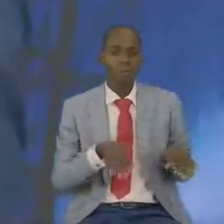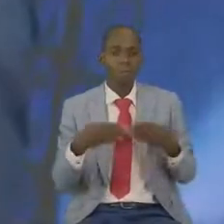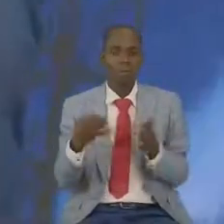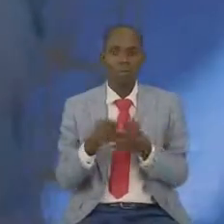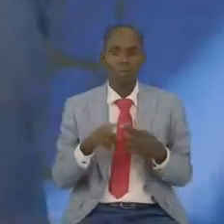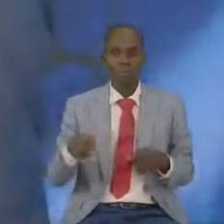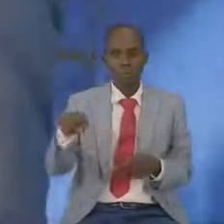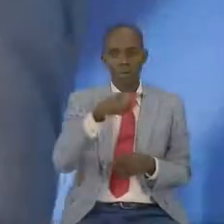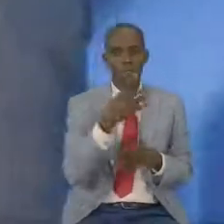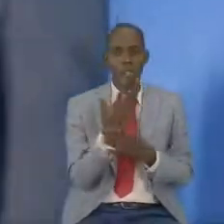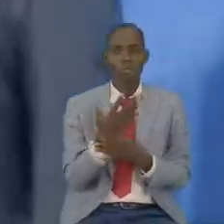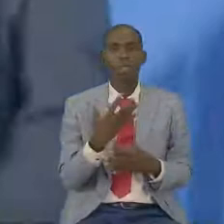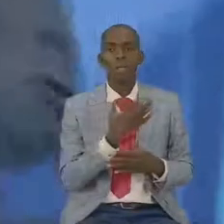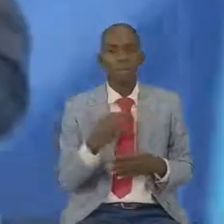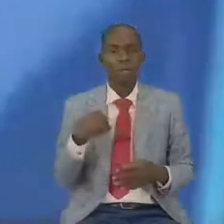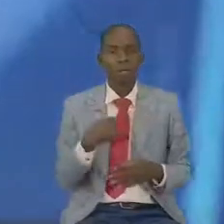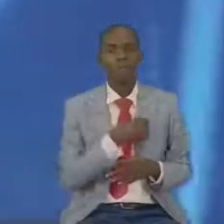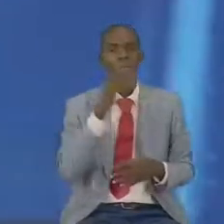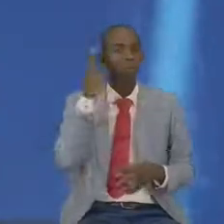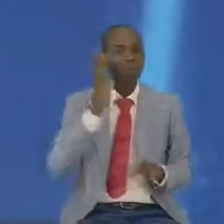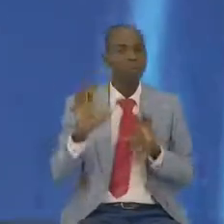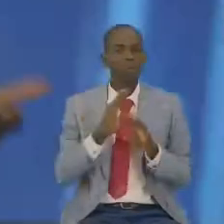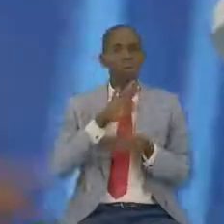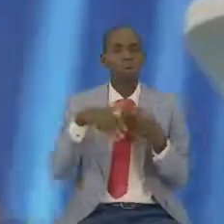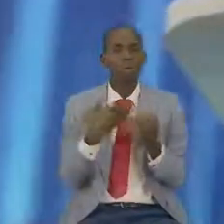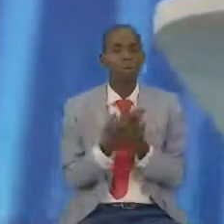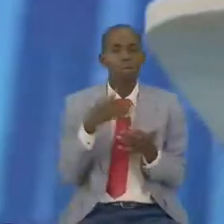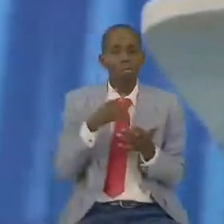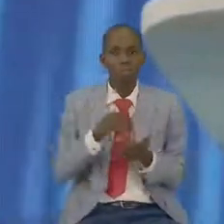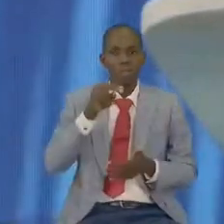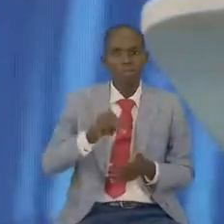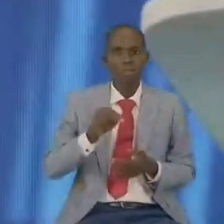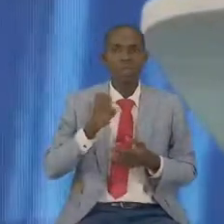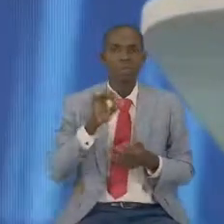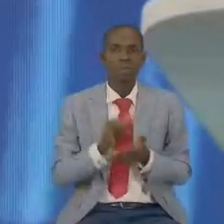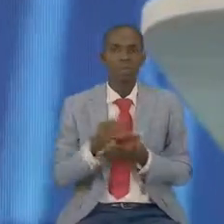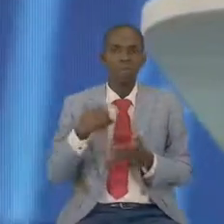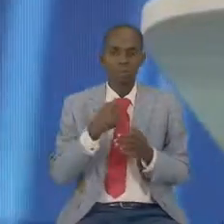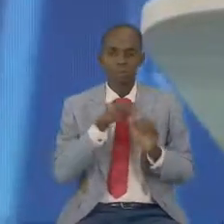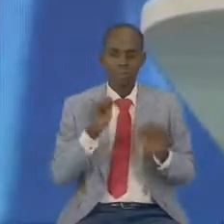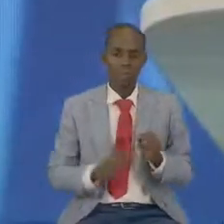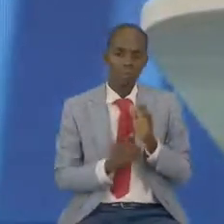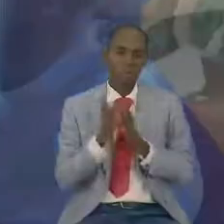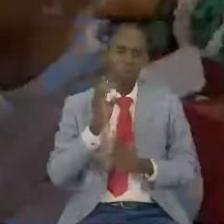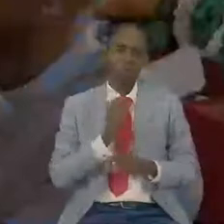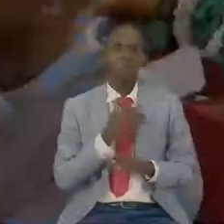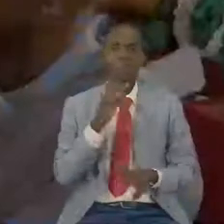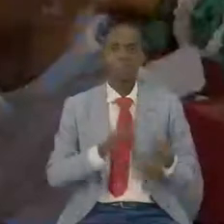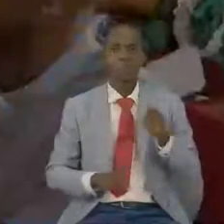nous ferons tout ce qu'il faut afin que nous puissions élever nos membres au nom de